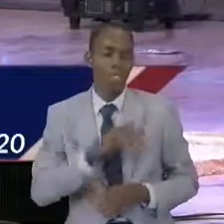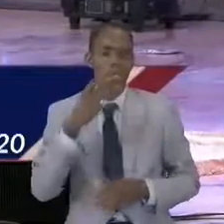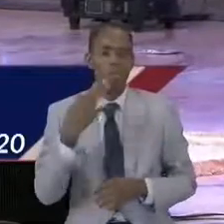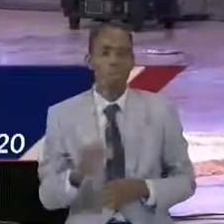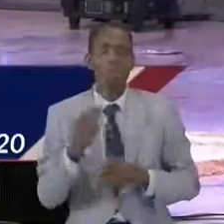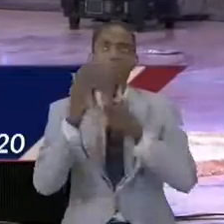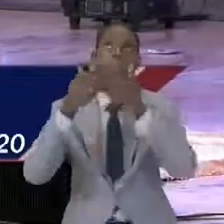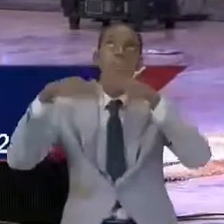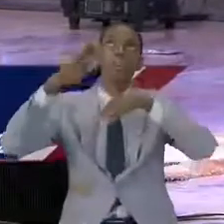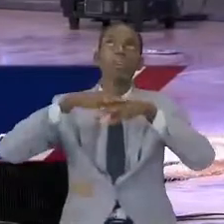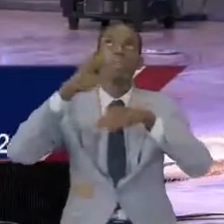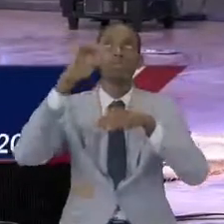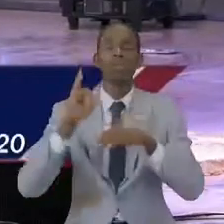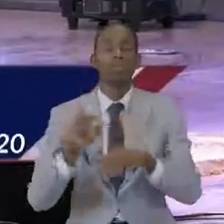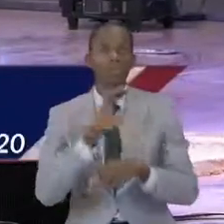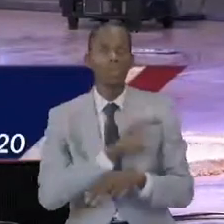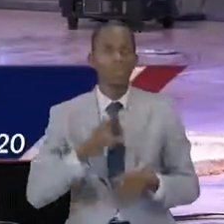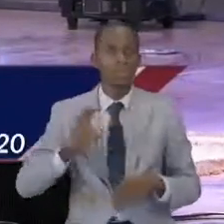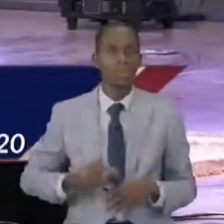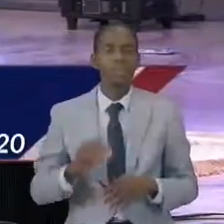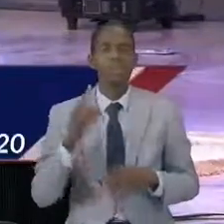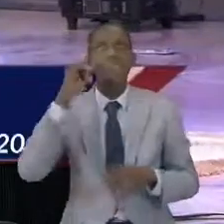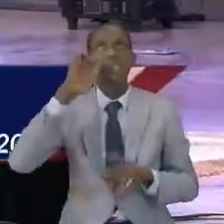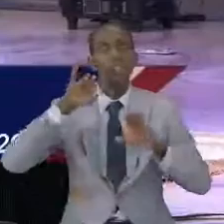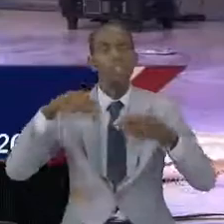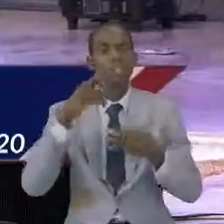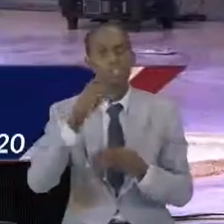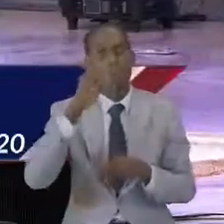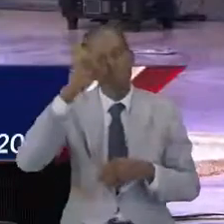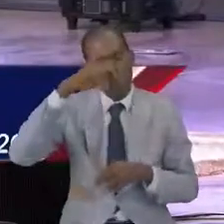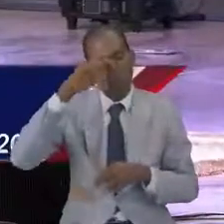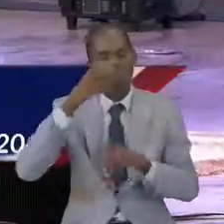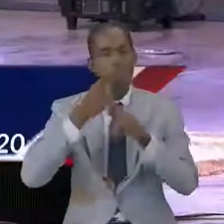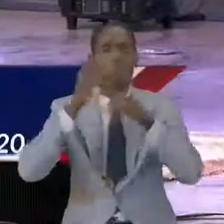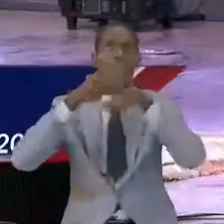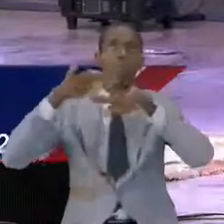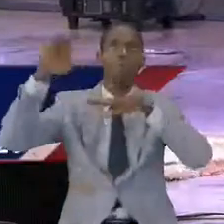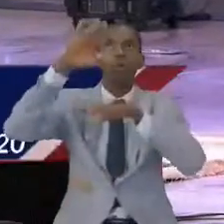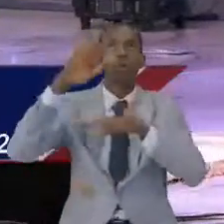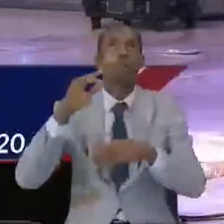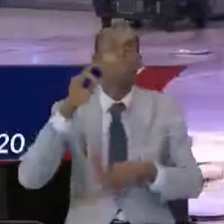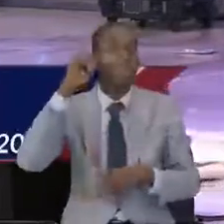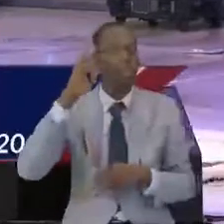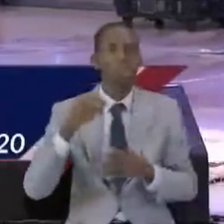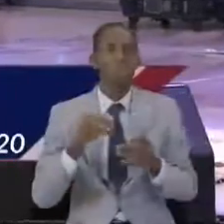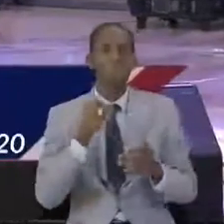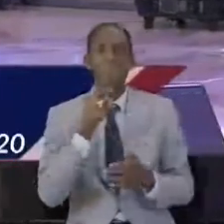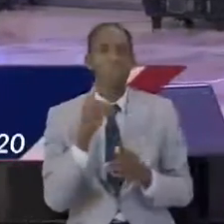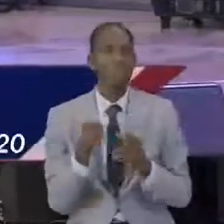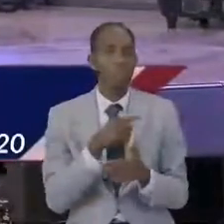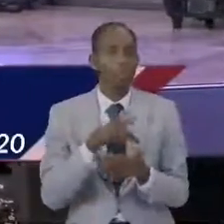citoyens du royaume et je cherche le Seigneur il vous donne la sagesse d'en haut la Saïda